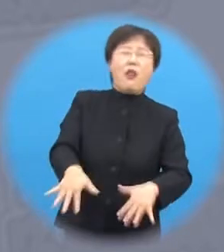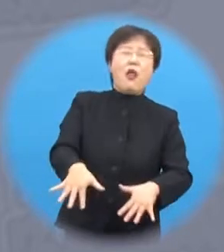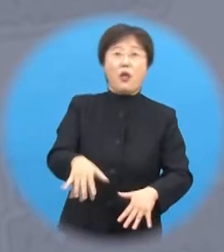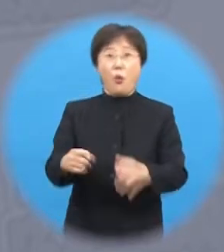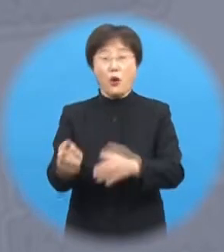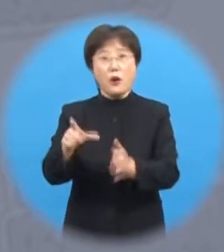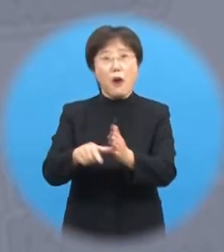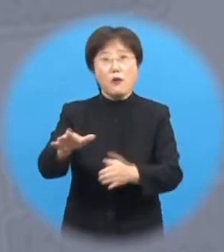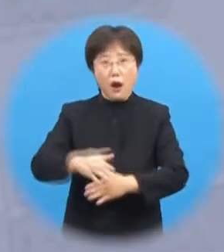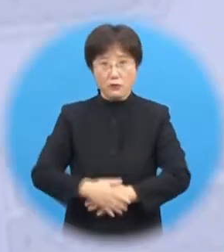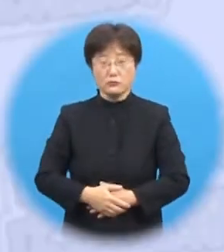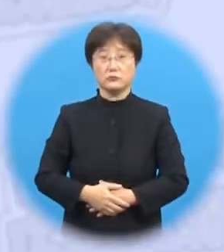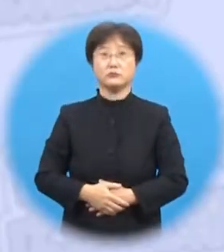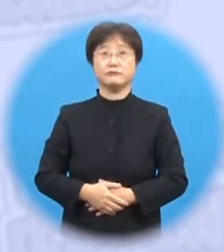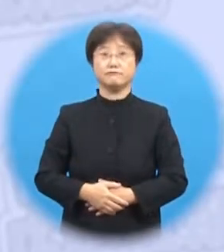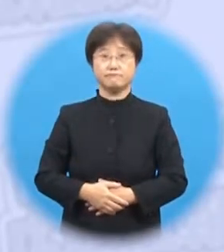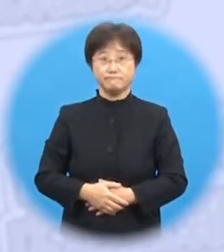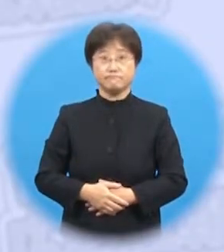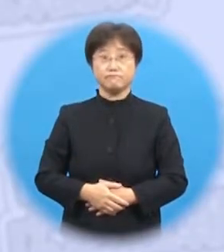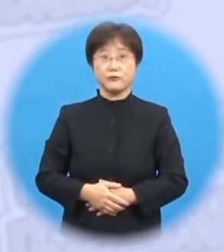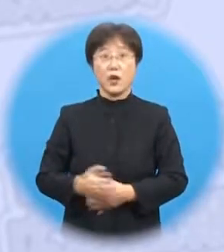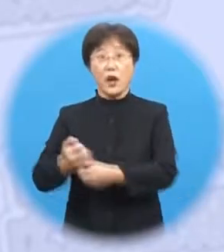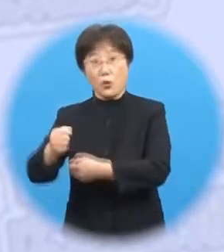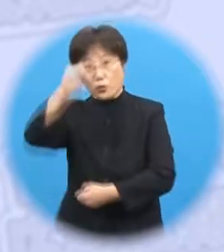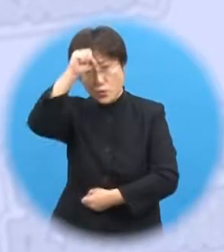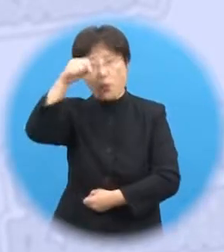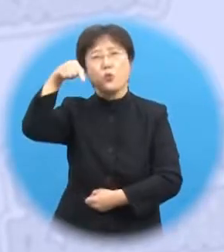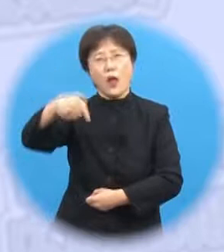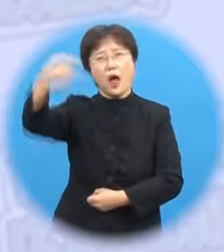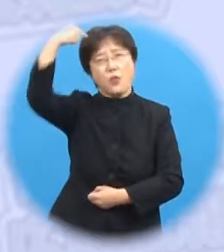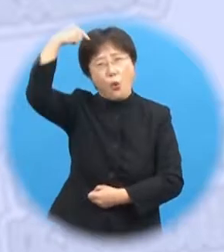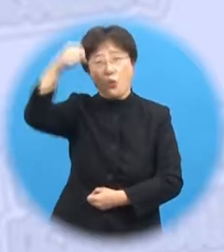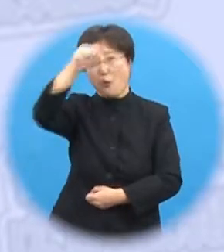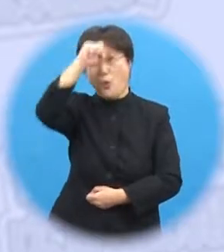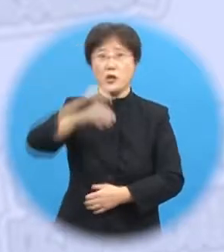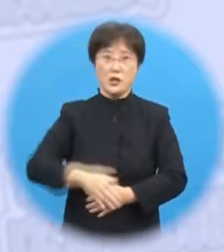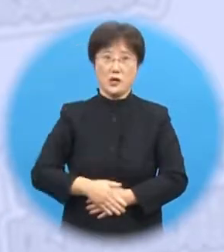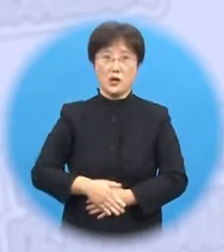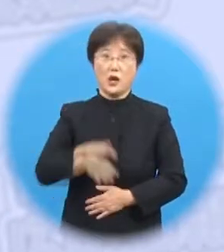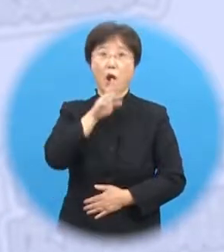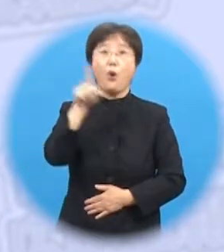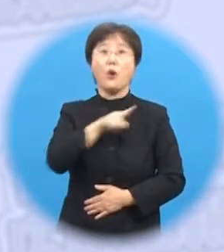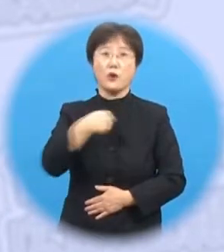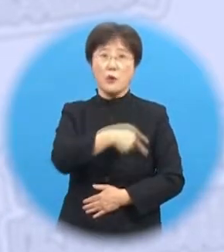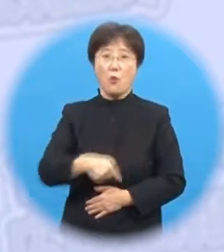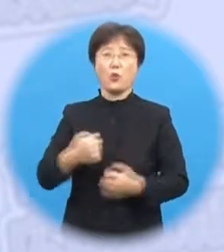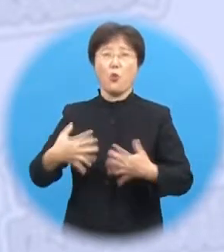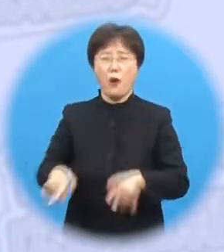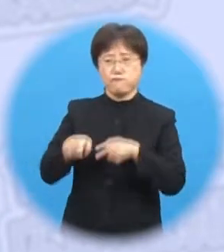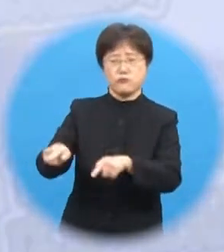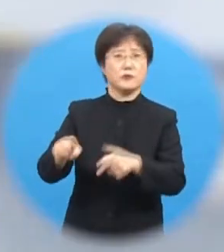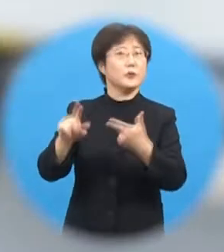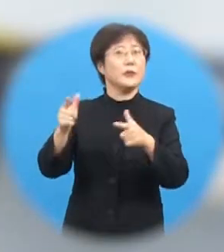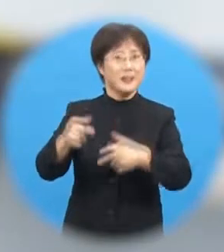しまうことも。依存症は脳の病気です。本人の意思の弱さを責めるのでは